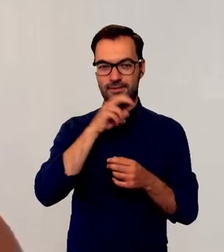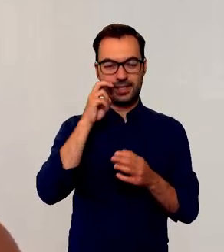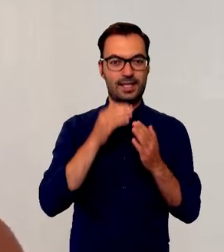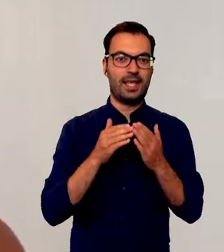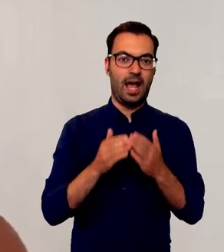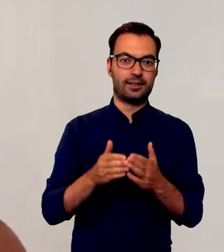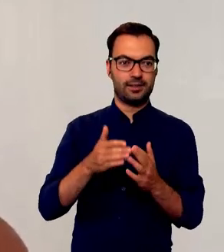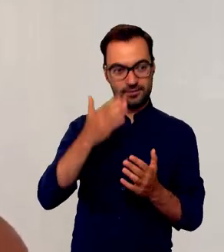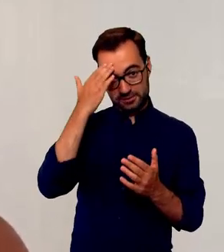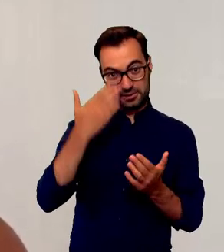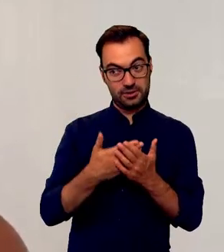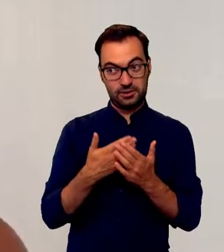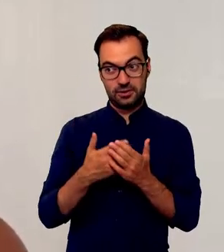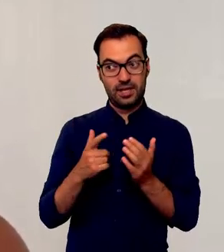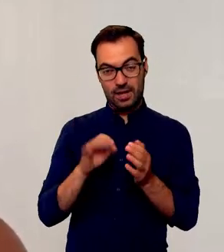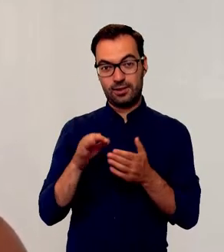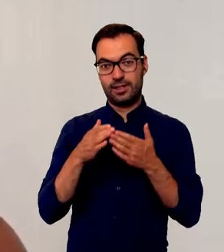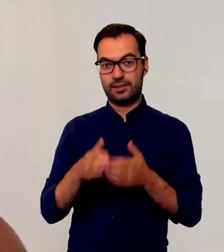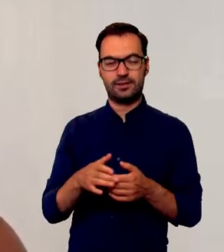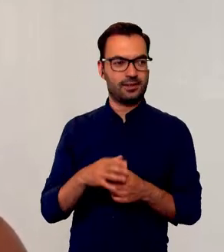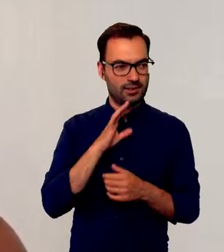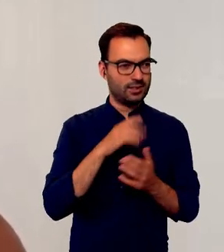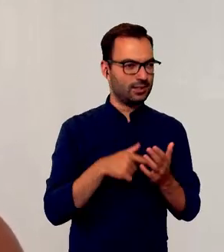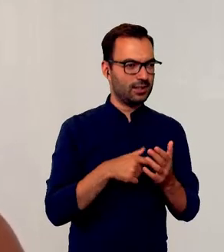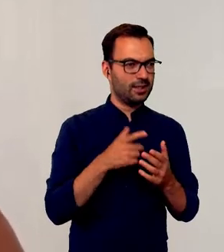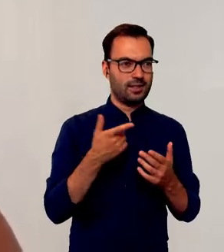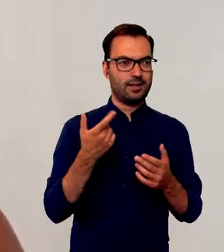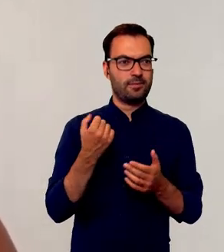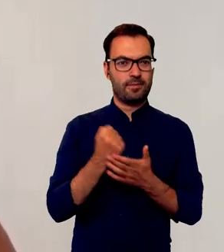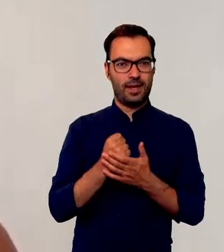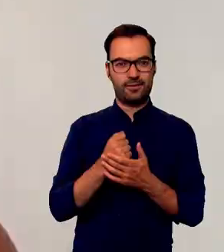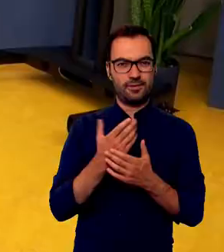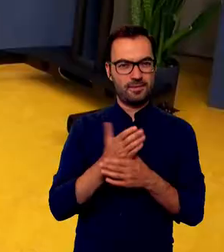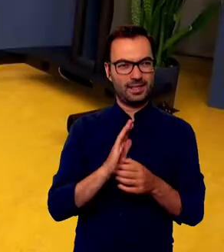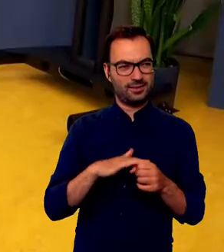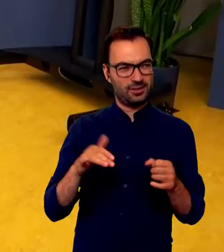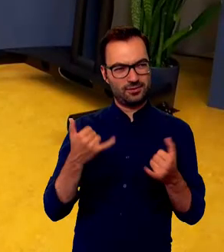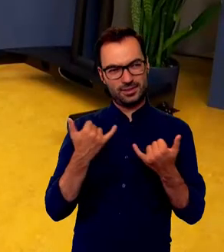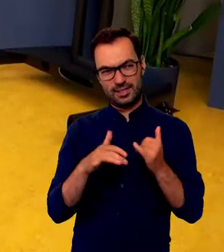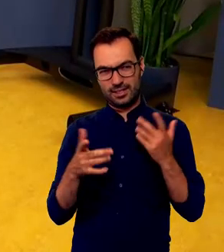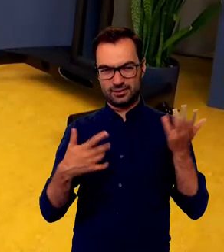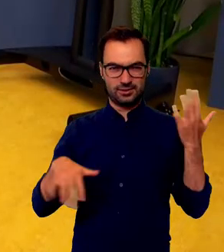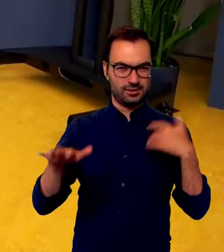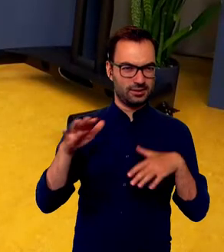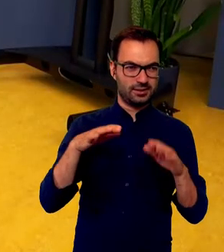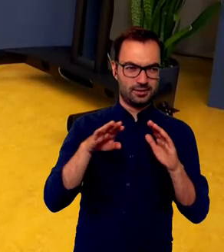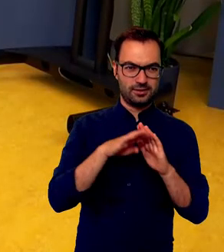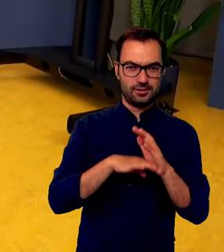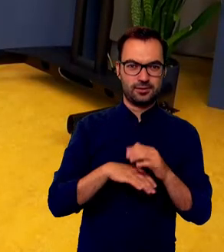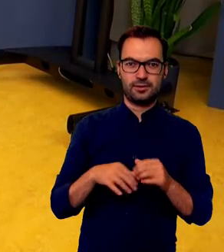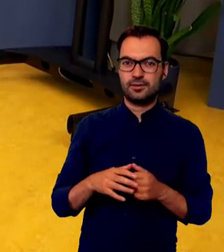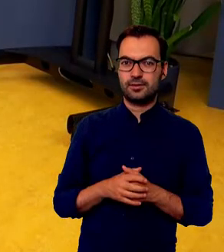wiem, czy wiesz, dlaczego to się bardzo często dzieje na jachtach. Bo jachty chyba są jakoś wyjęte z prawa międzynarodowego, to trochę tam inaczej